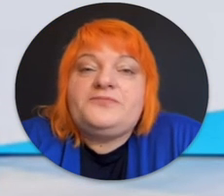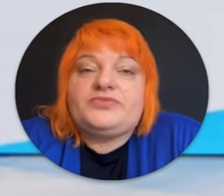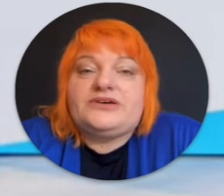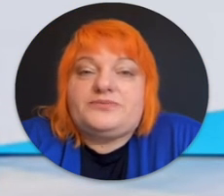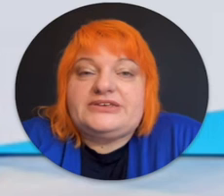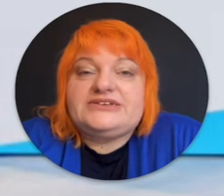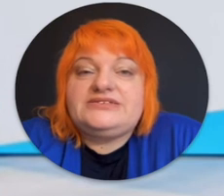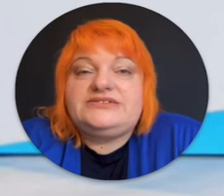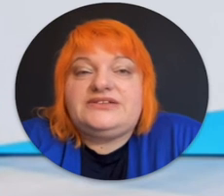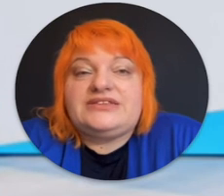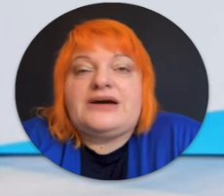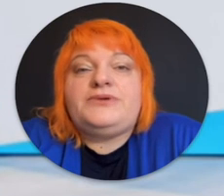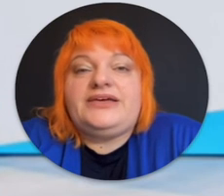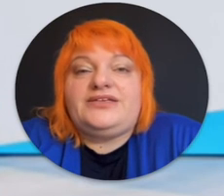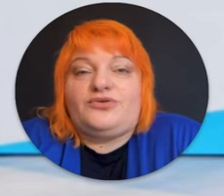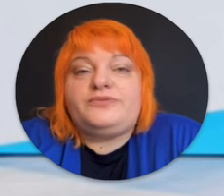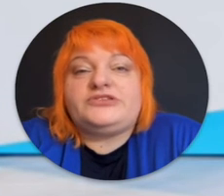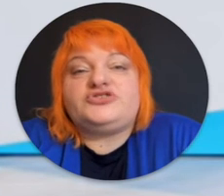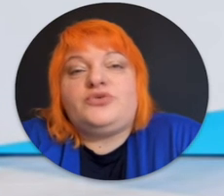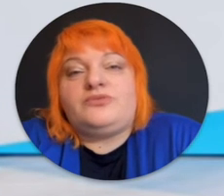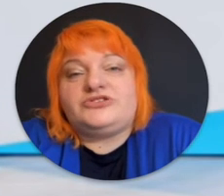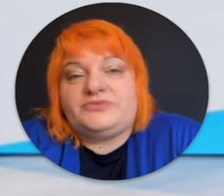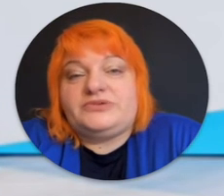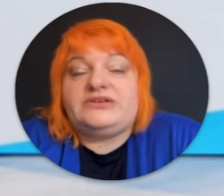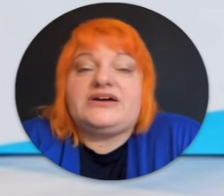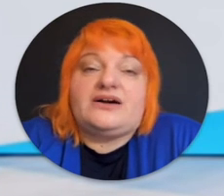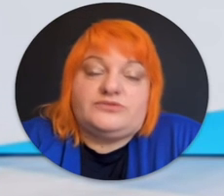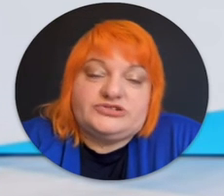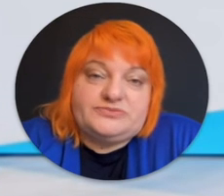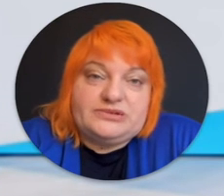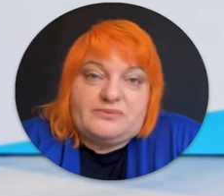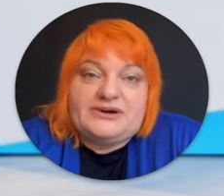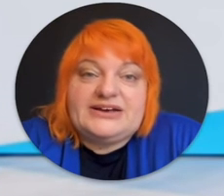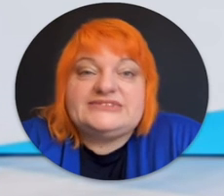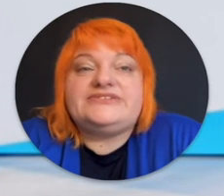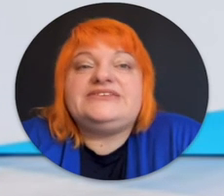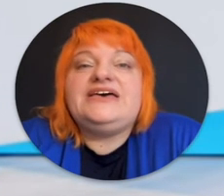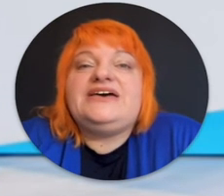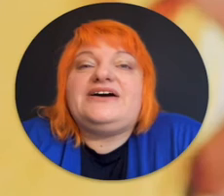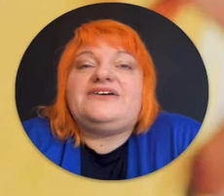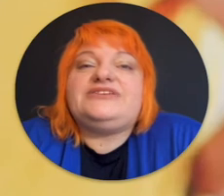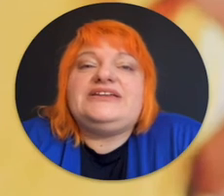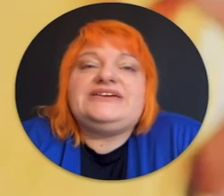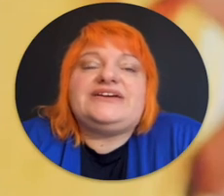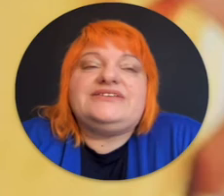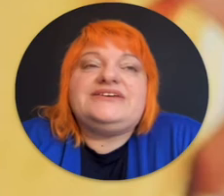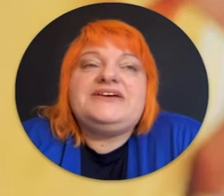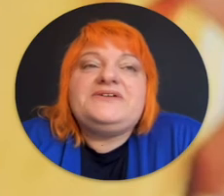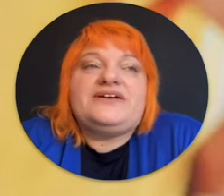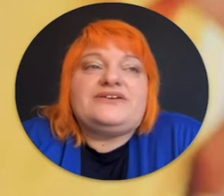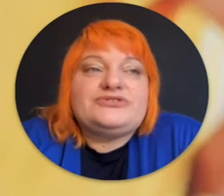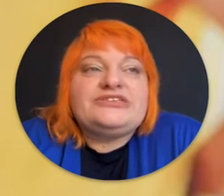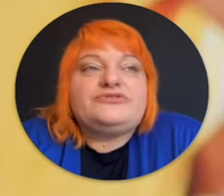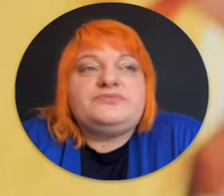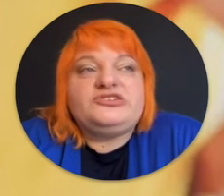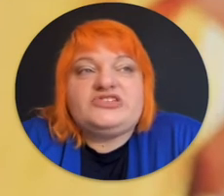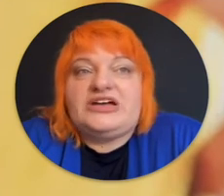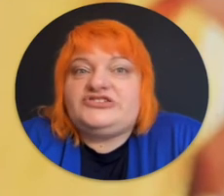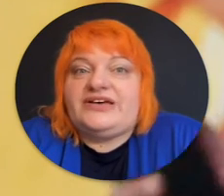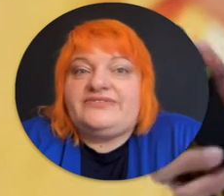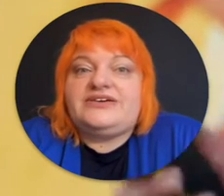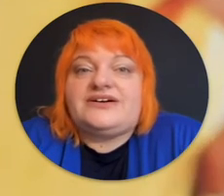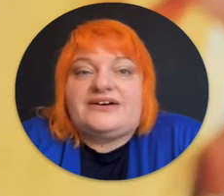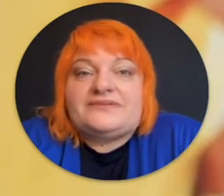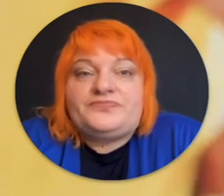когда происходило накопление опыта, что можно было и как можно было бы показывать в телеэкране. Вот эта вот